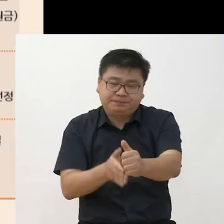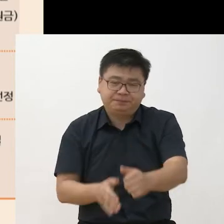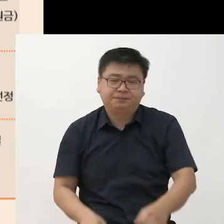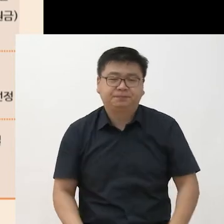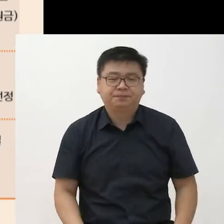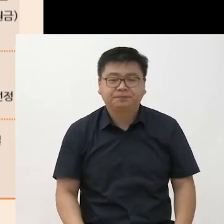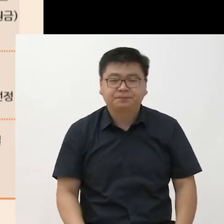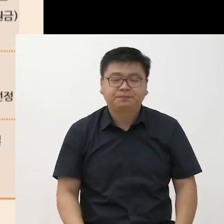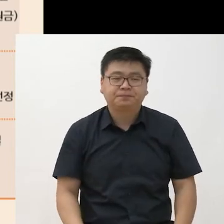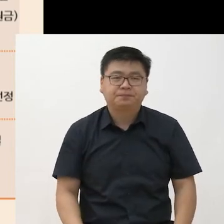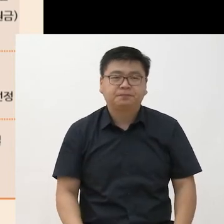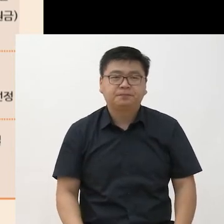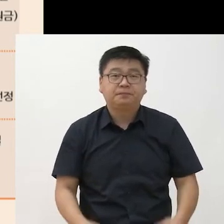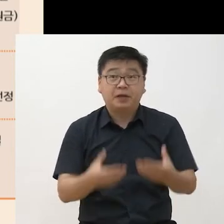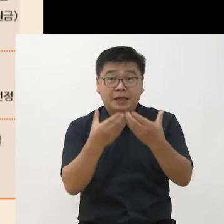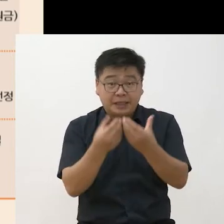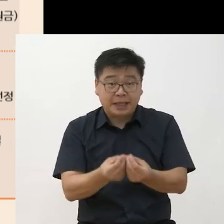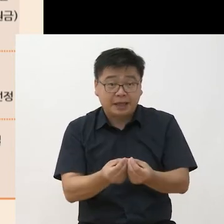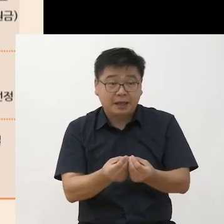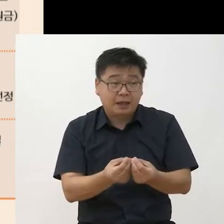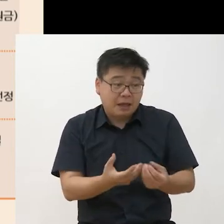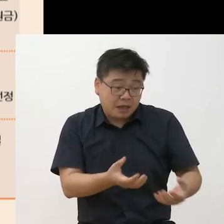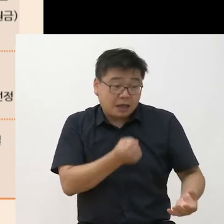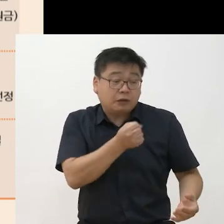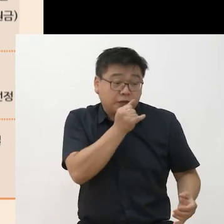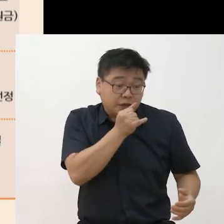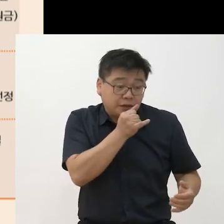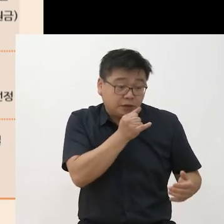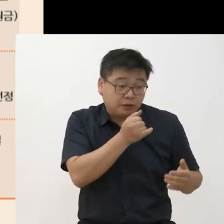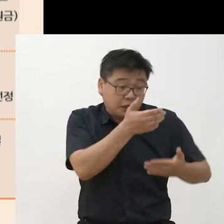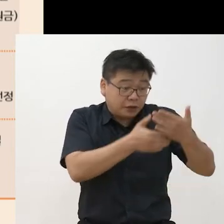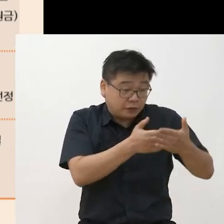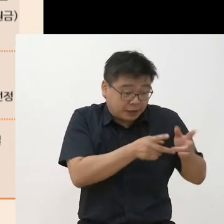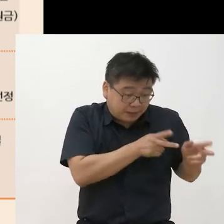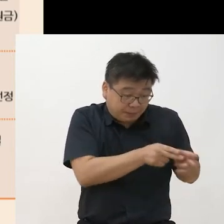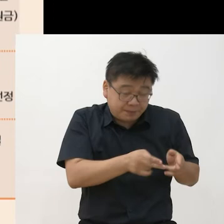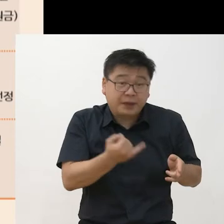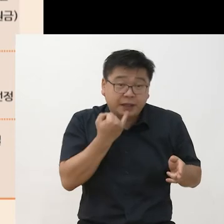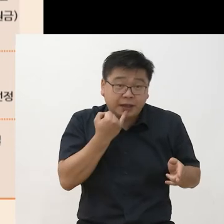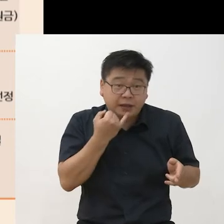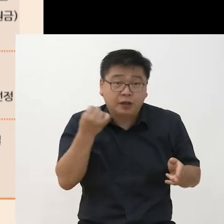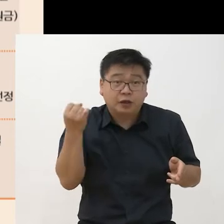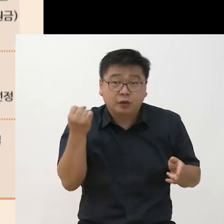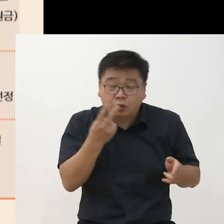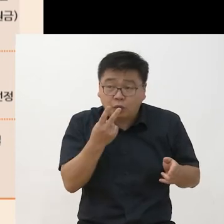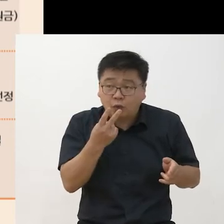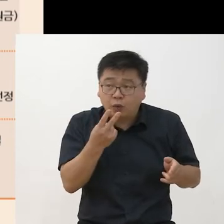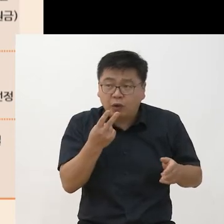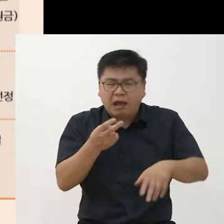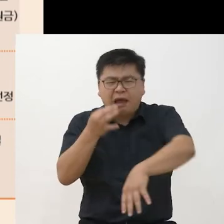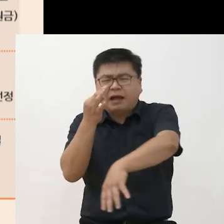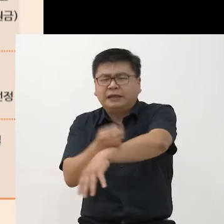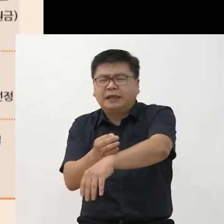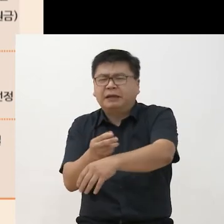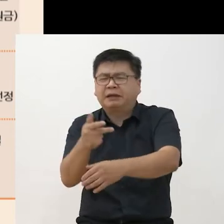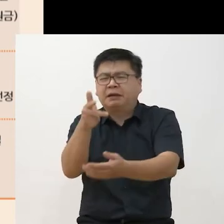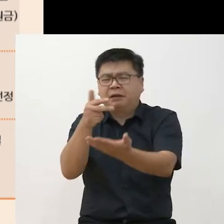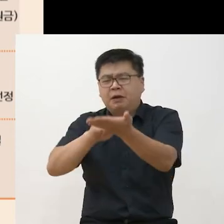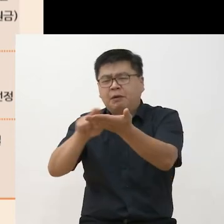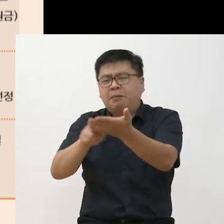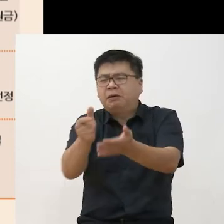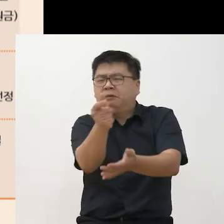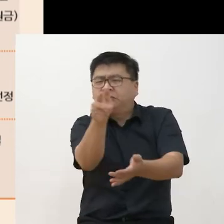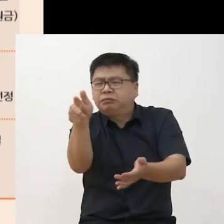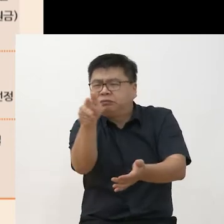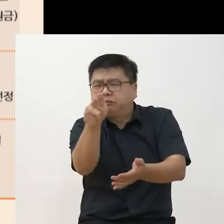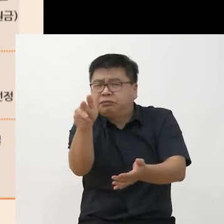됩니다. 이미 보유하고 있는 내용을 편집하시거나 새롭게 만드시더라도 스마트폰으로 촬영하는